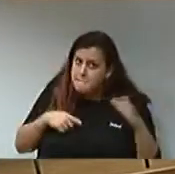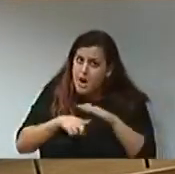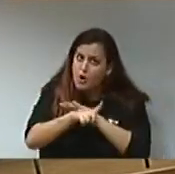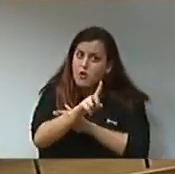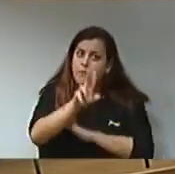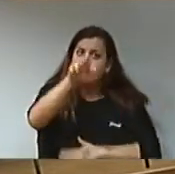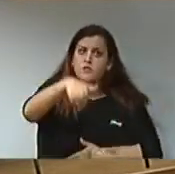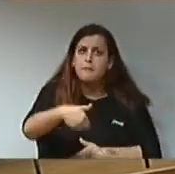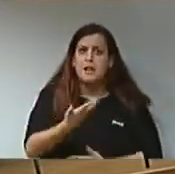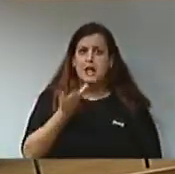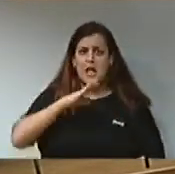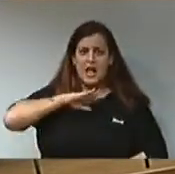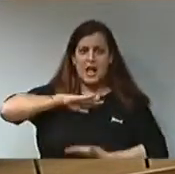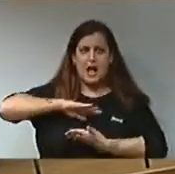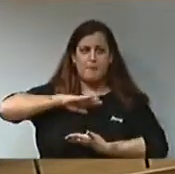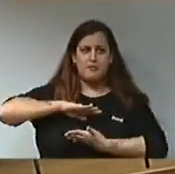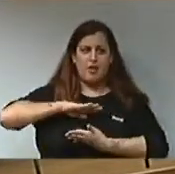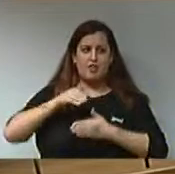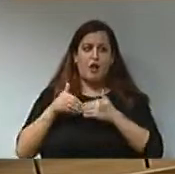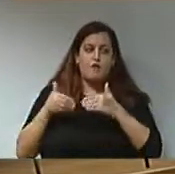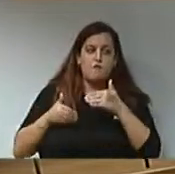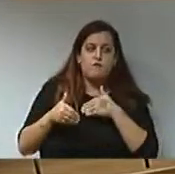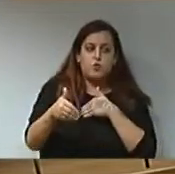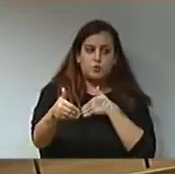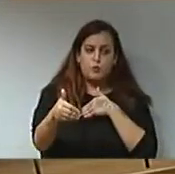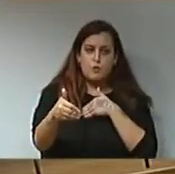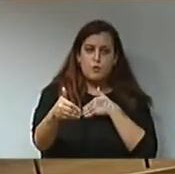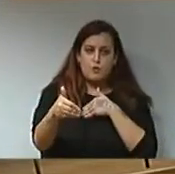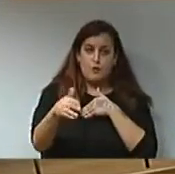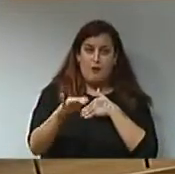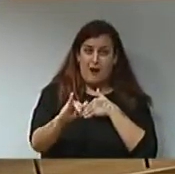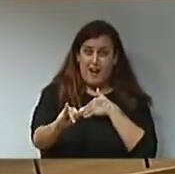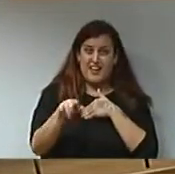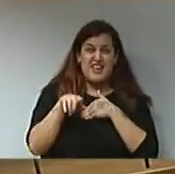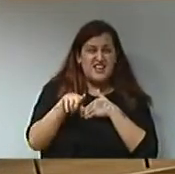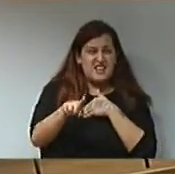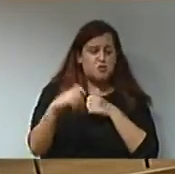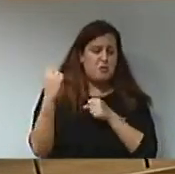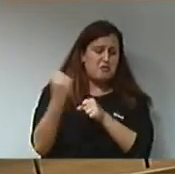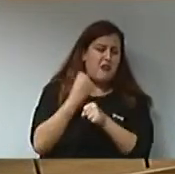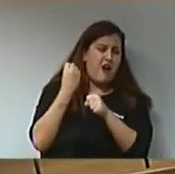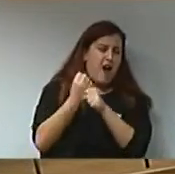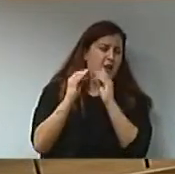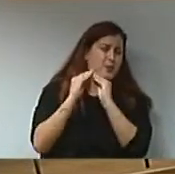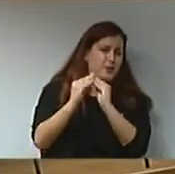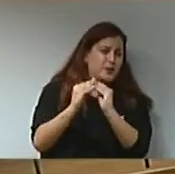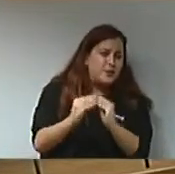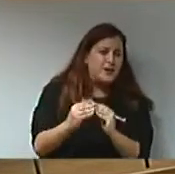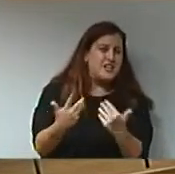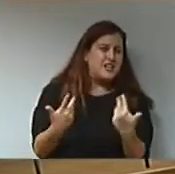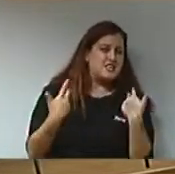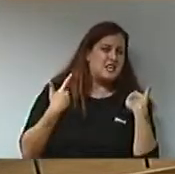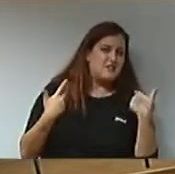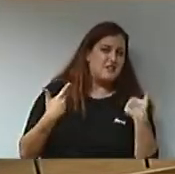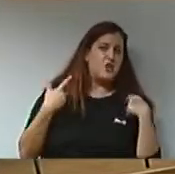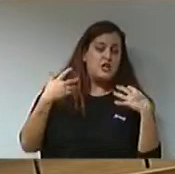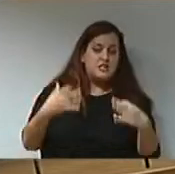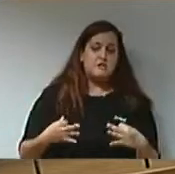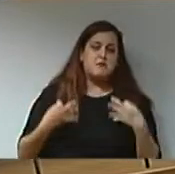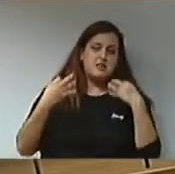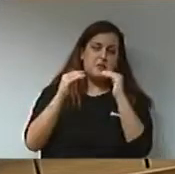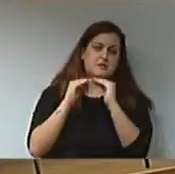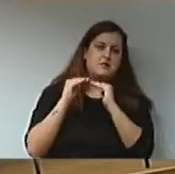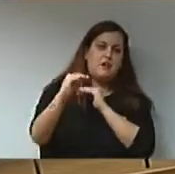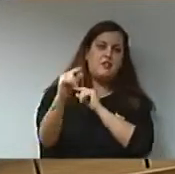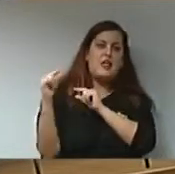capacitat de tindre un futur, i això ho hem fet amb molt de treball, amb molt de sacrifici, des de l'estabilitat i des del diàleg